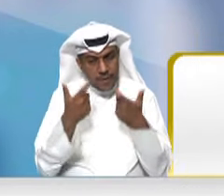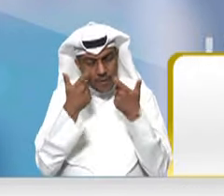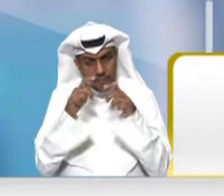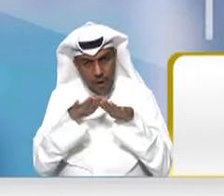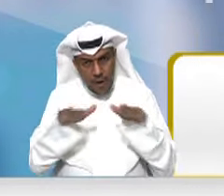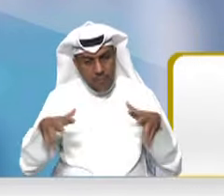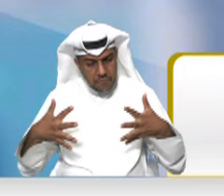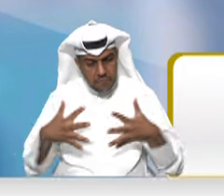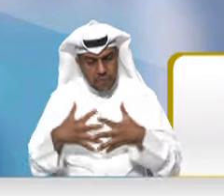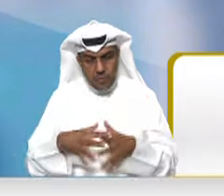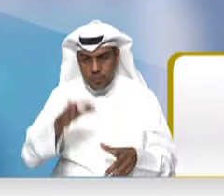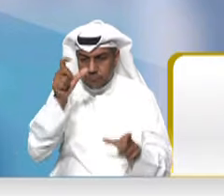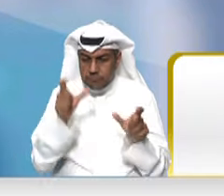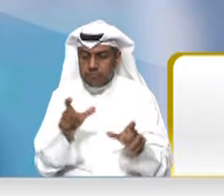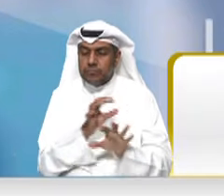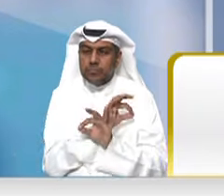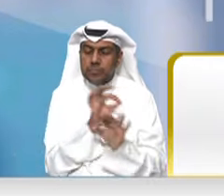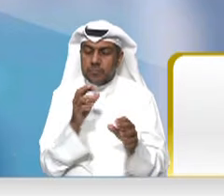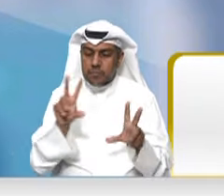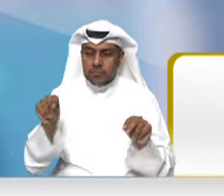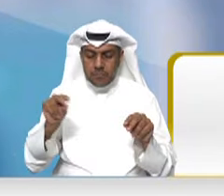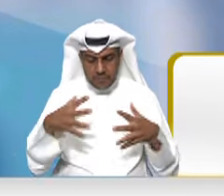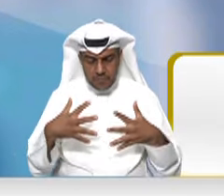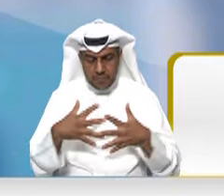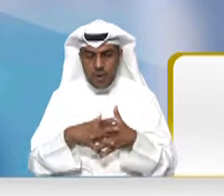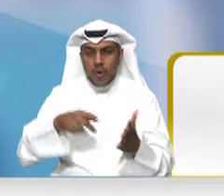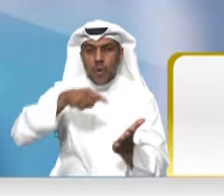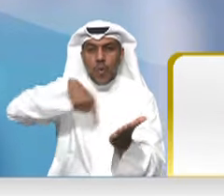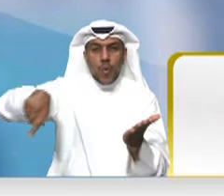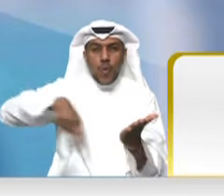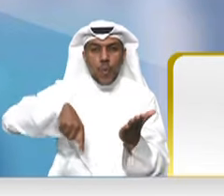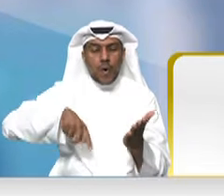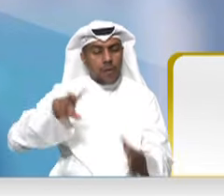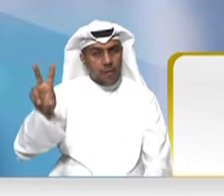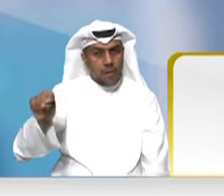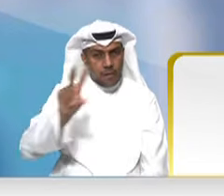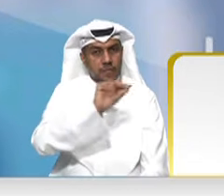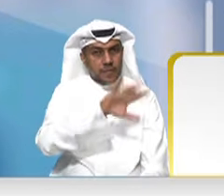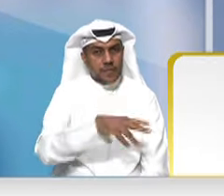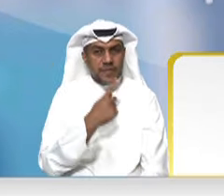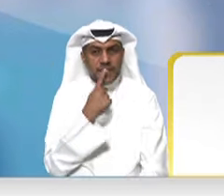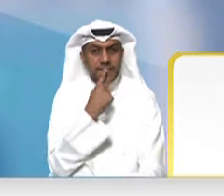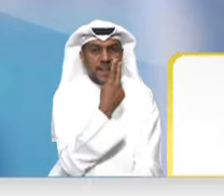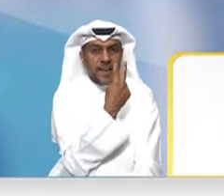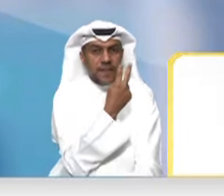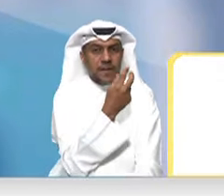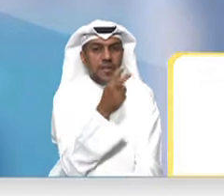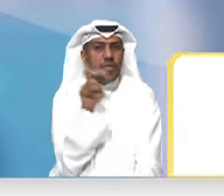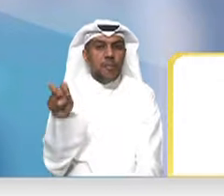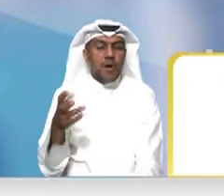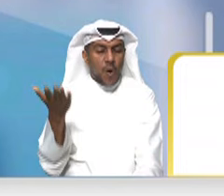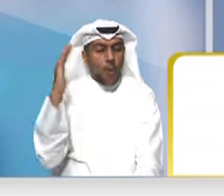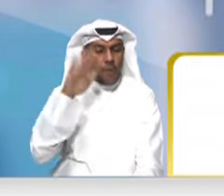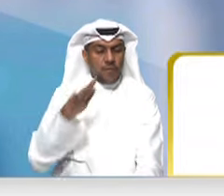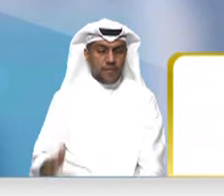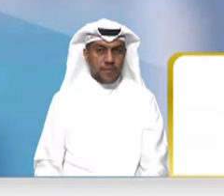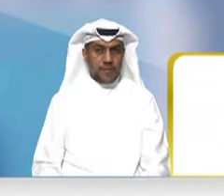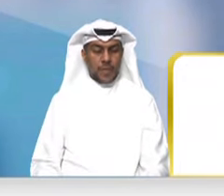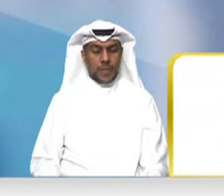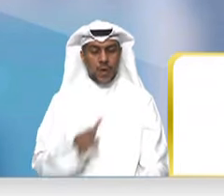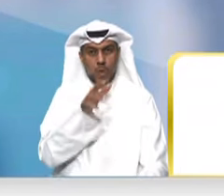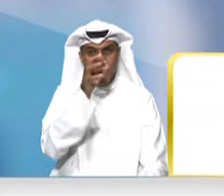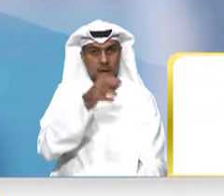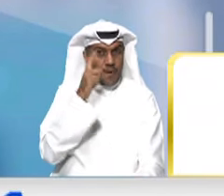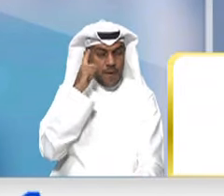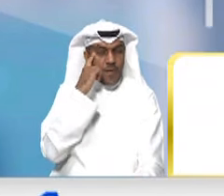والخارطة المرفقة به والموقع بين كليهما عام 2008، مشددين على